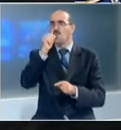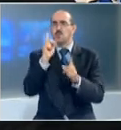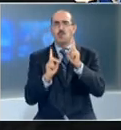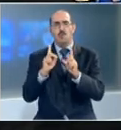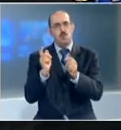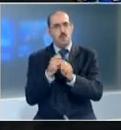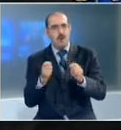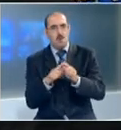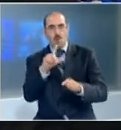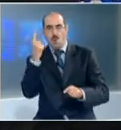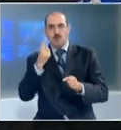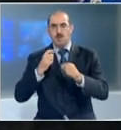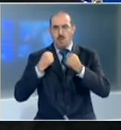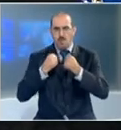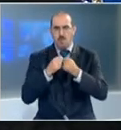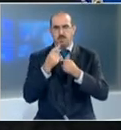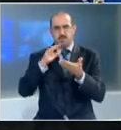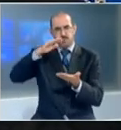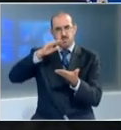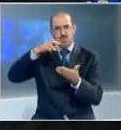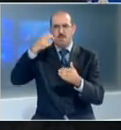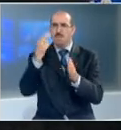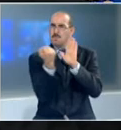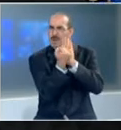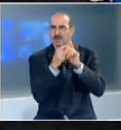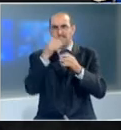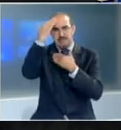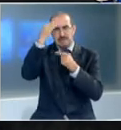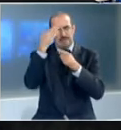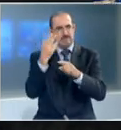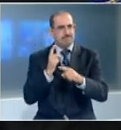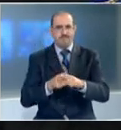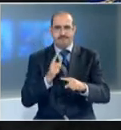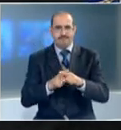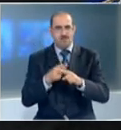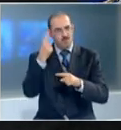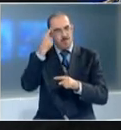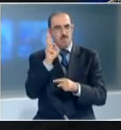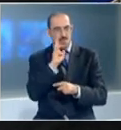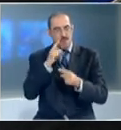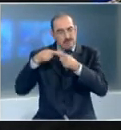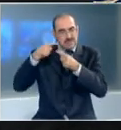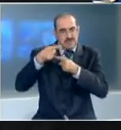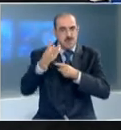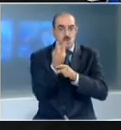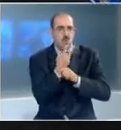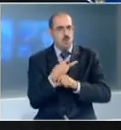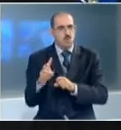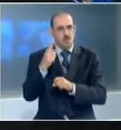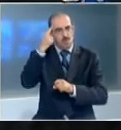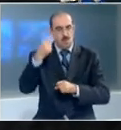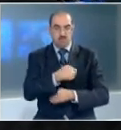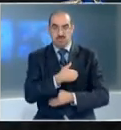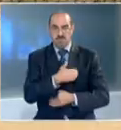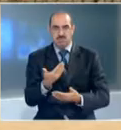وليس هاد المشروبات اللي عندها يعني انعكاس وأثر سلبي قوي